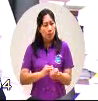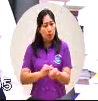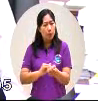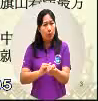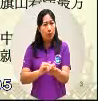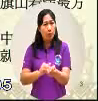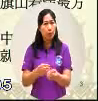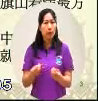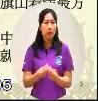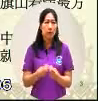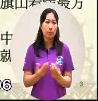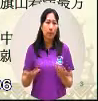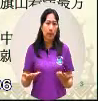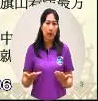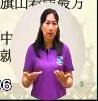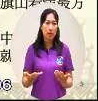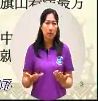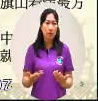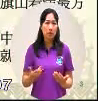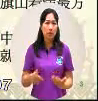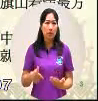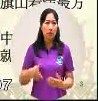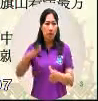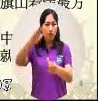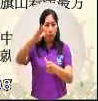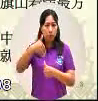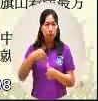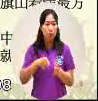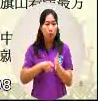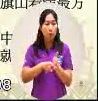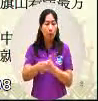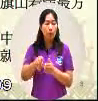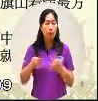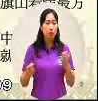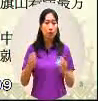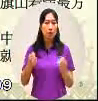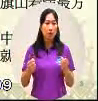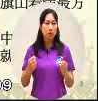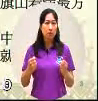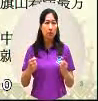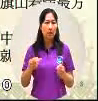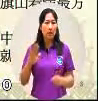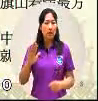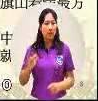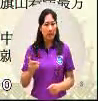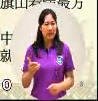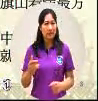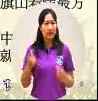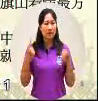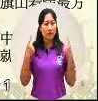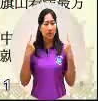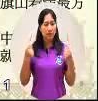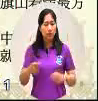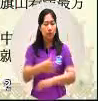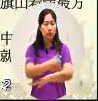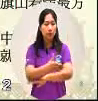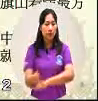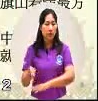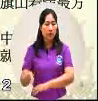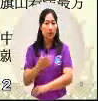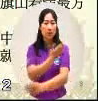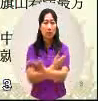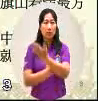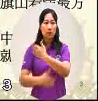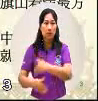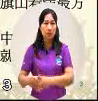车，那么我不知道沿乡又没有身心障碍的那个车，那么他们